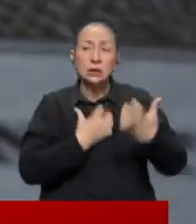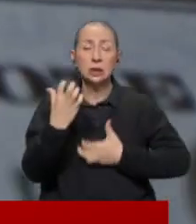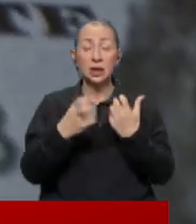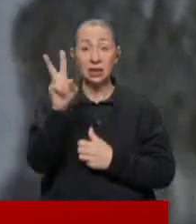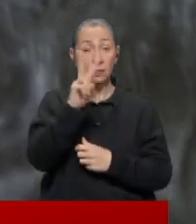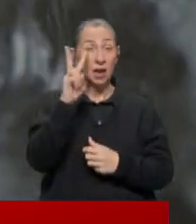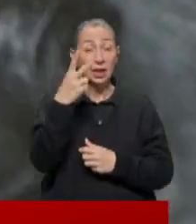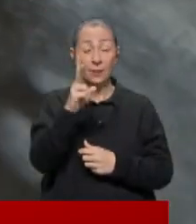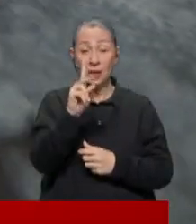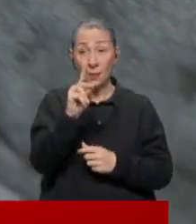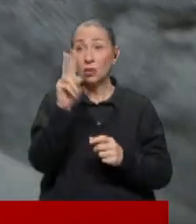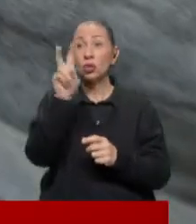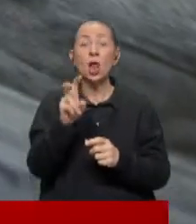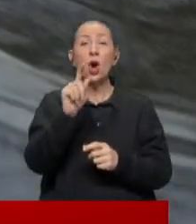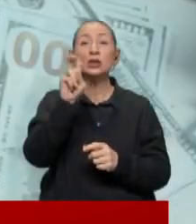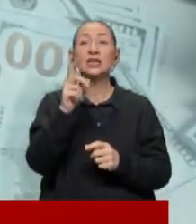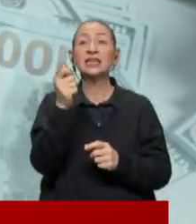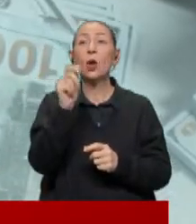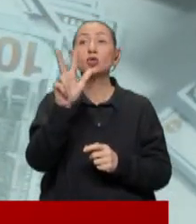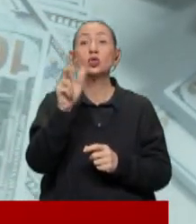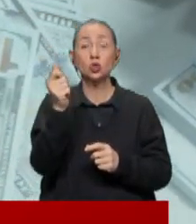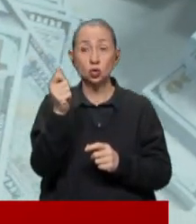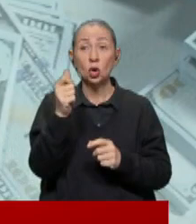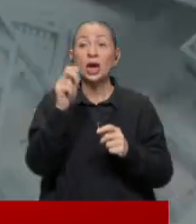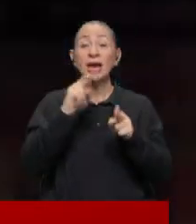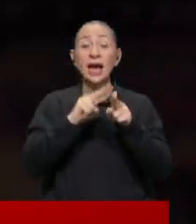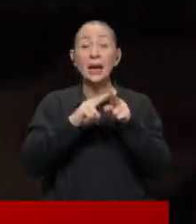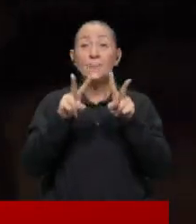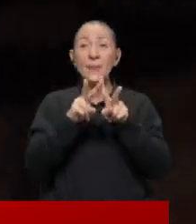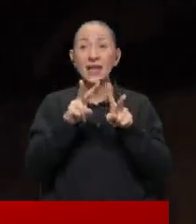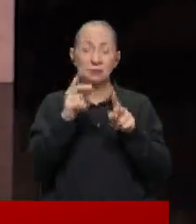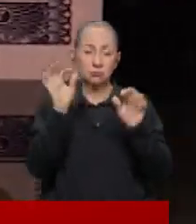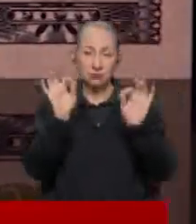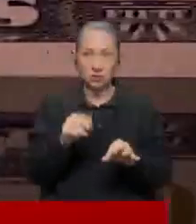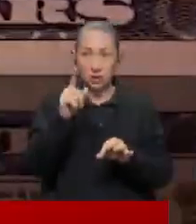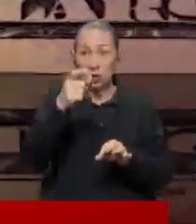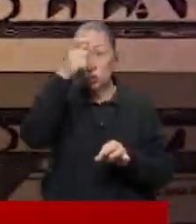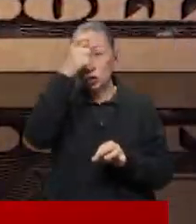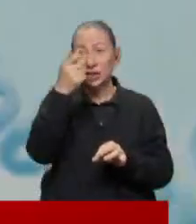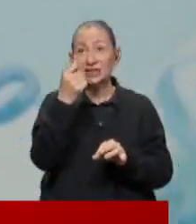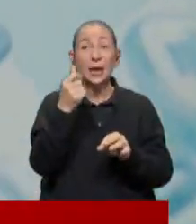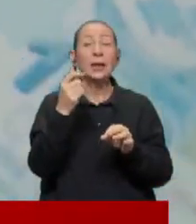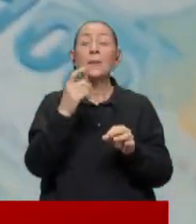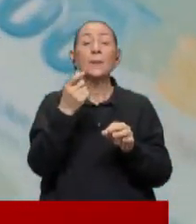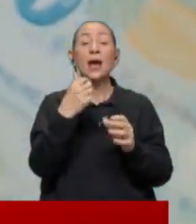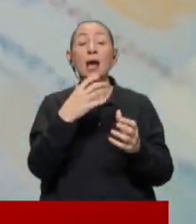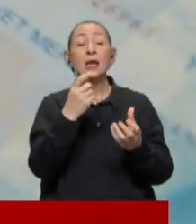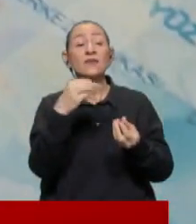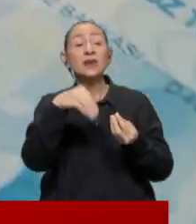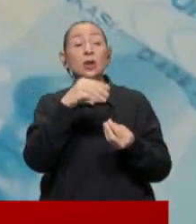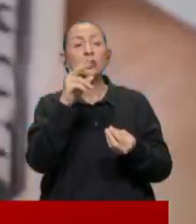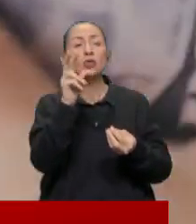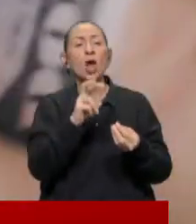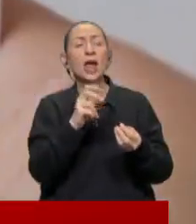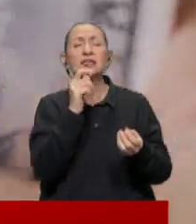20 Aralık 2021'e kadar dolar kuru 18 lira 30 kuruşken kur korumalı mevduat devreye sokuldu. Türk lirası mevduat sahiplerine kur garantisi